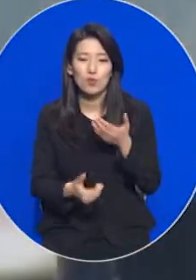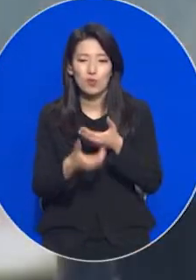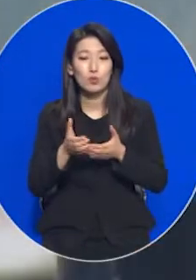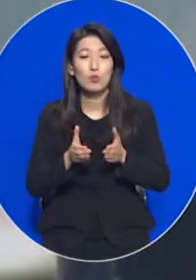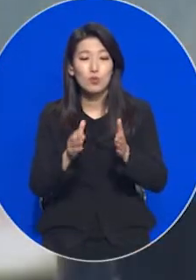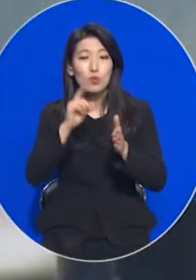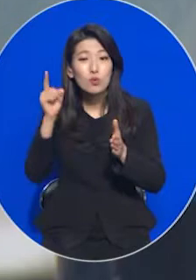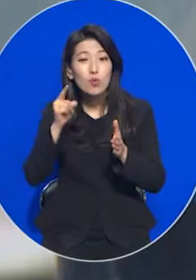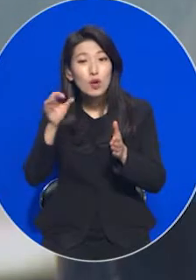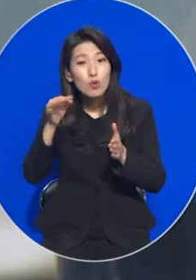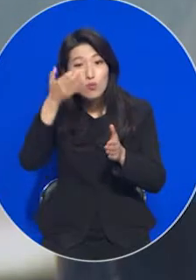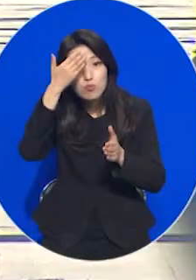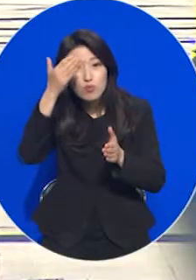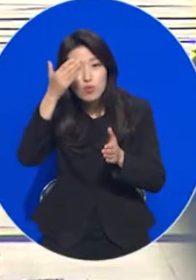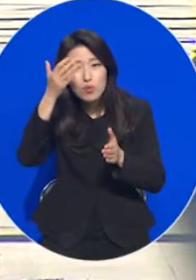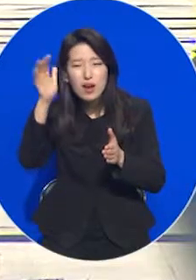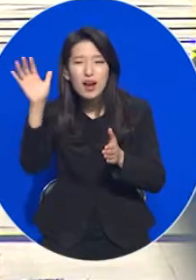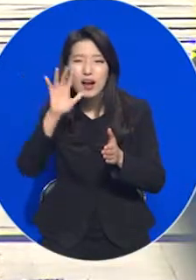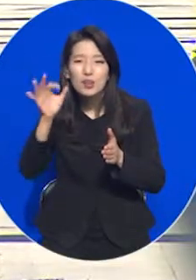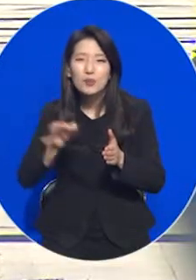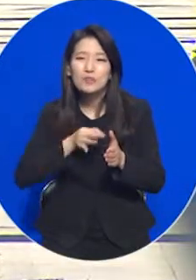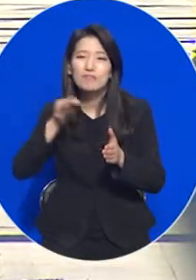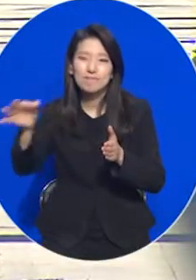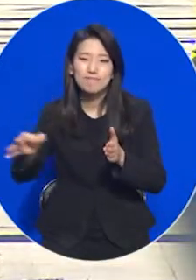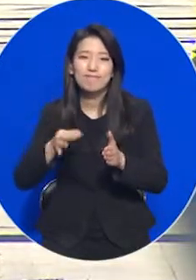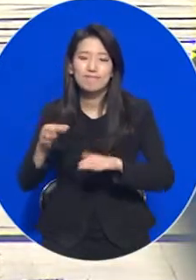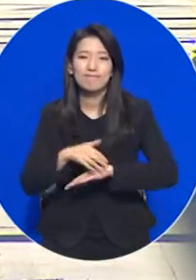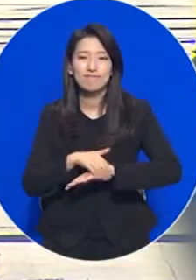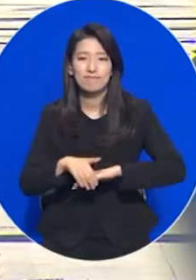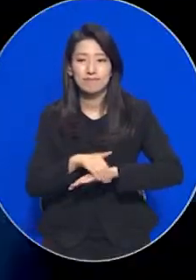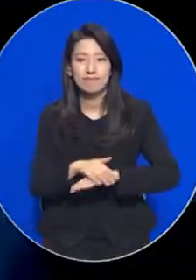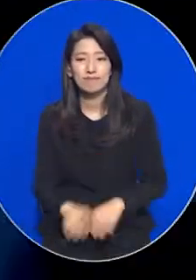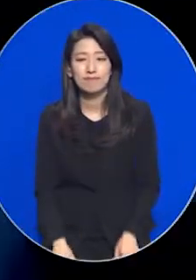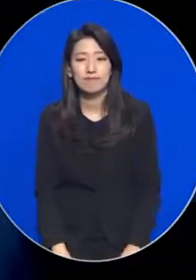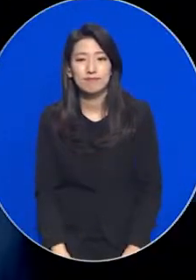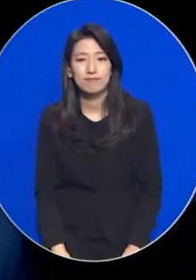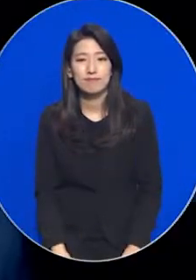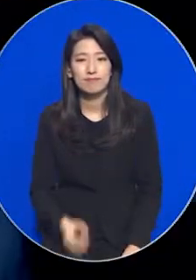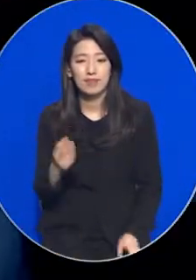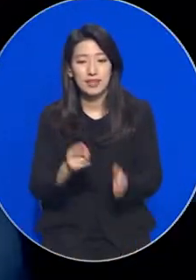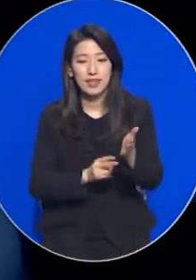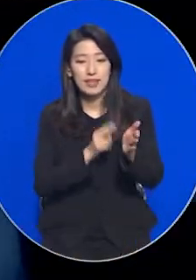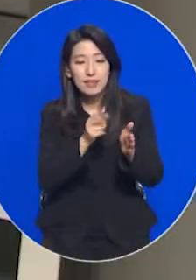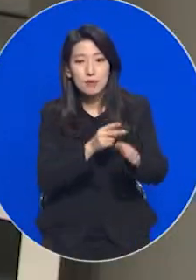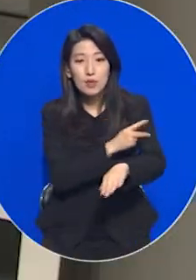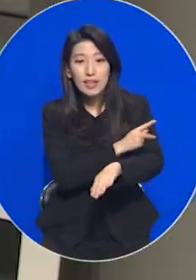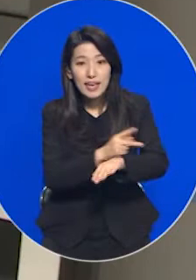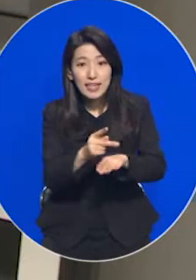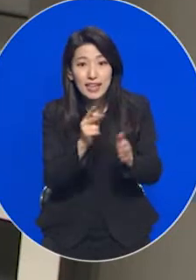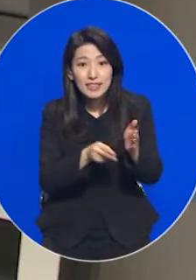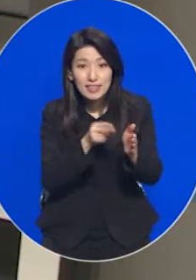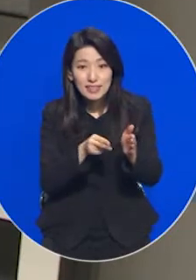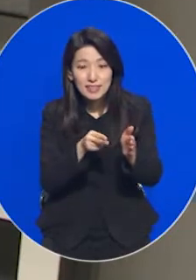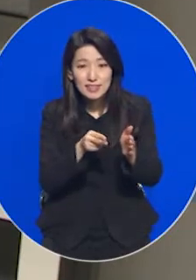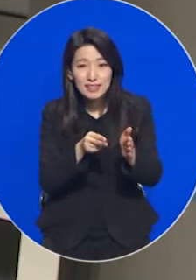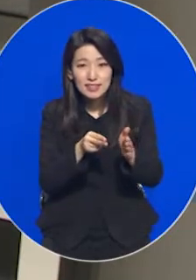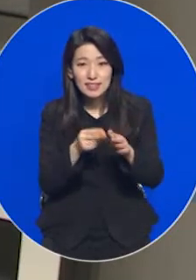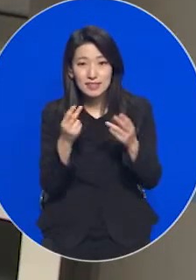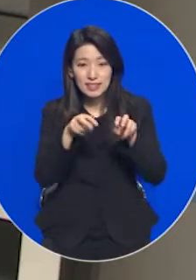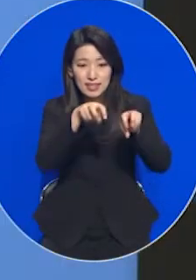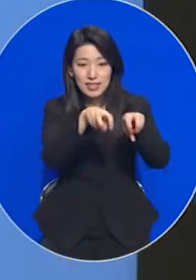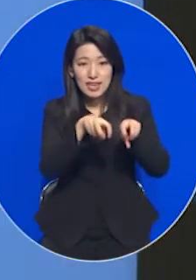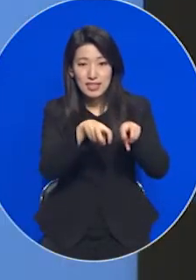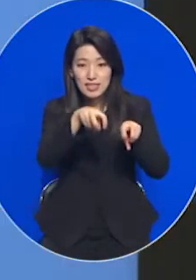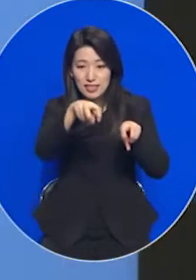통행료를 부과하기로 했습니다. 대중교통의 경우 열차표는 창가 좌석만 판매한 데 이어 버스와 항공편도